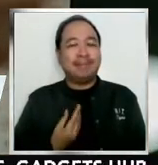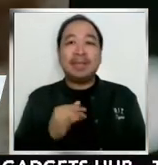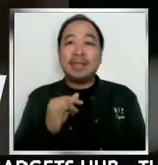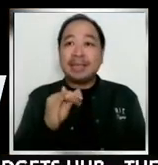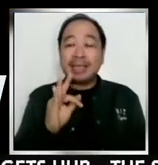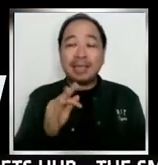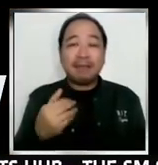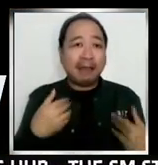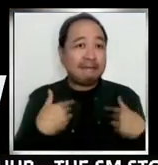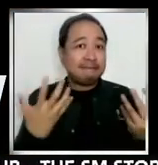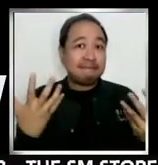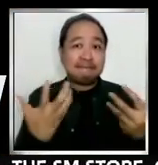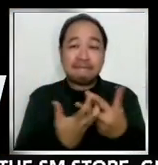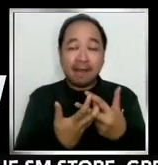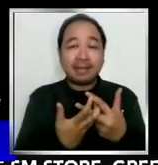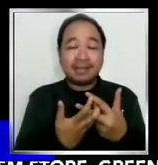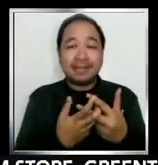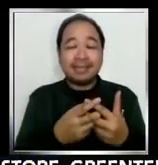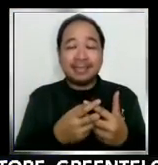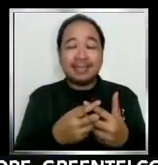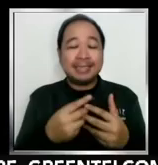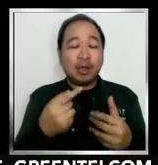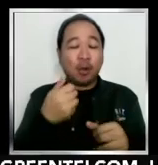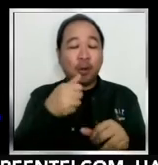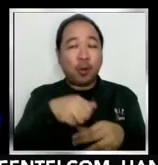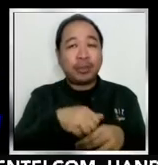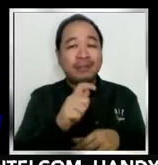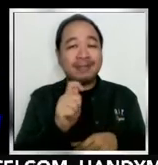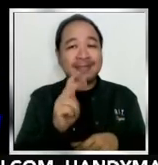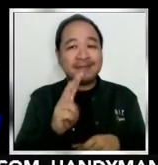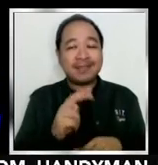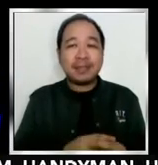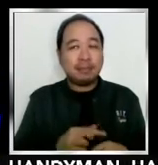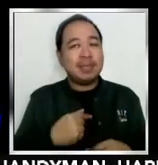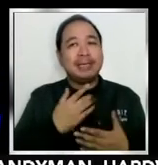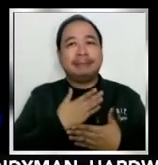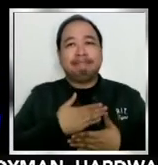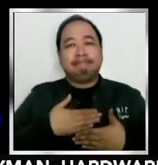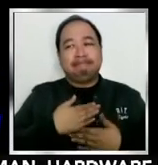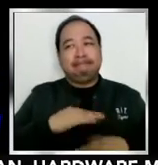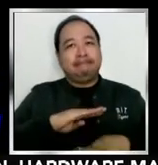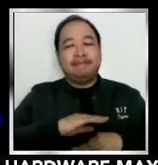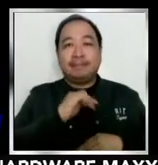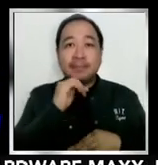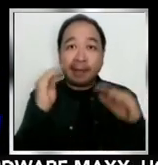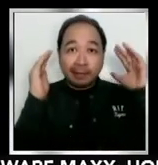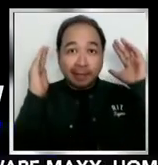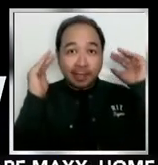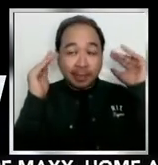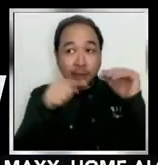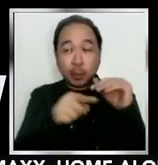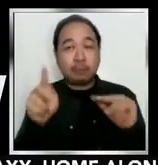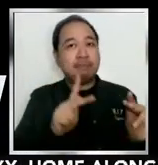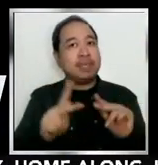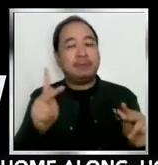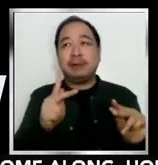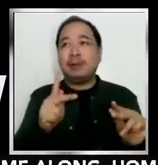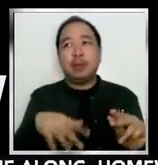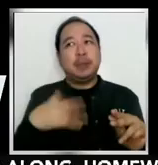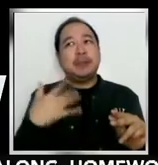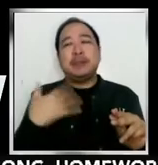chemistry. Sobrang masaya na ako. I didn't expect na ganito yung magiging reaction din ng tao while